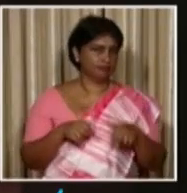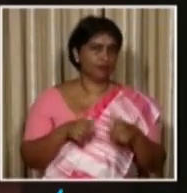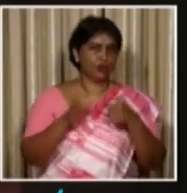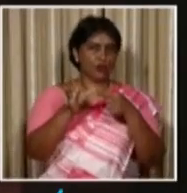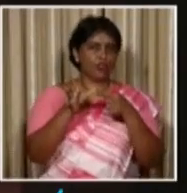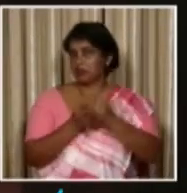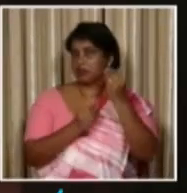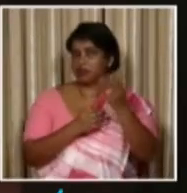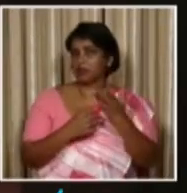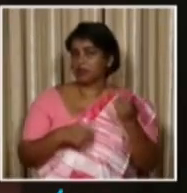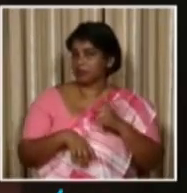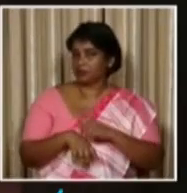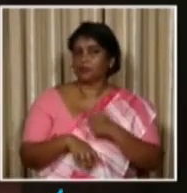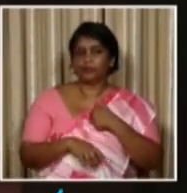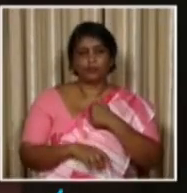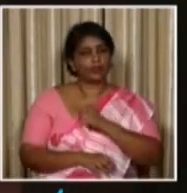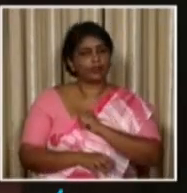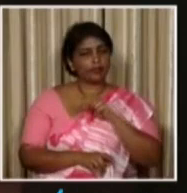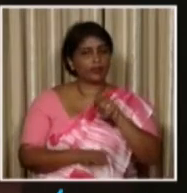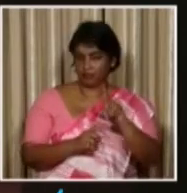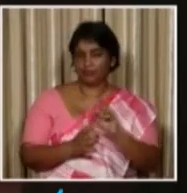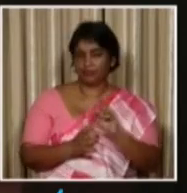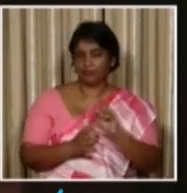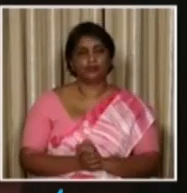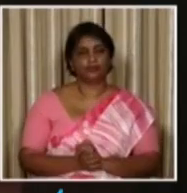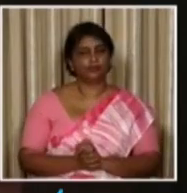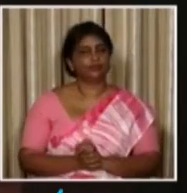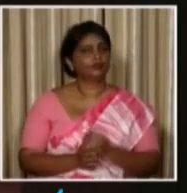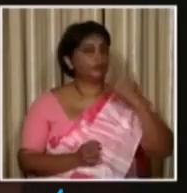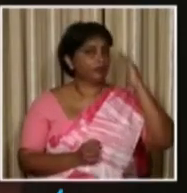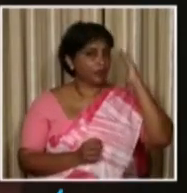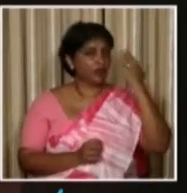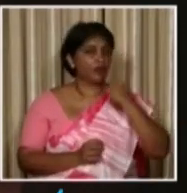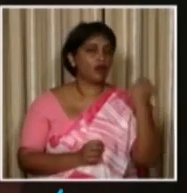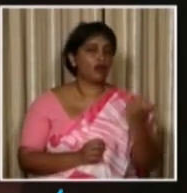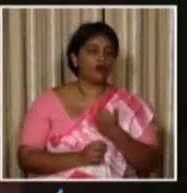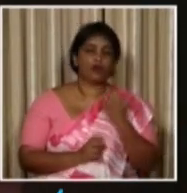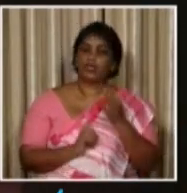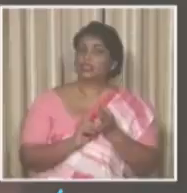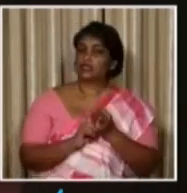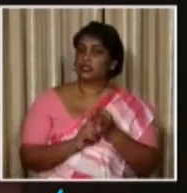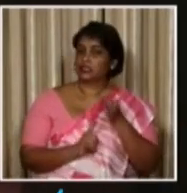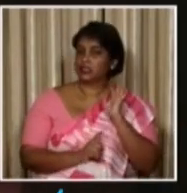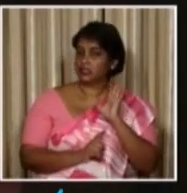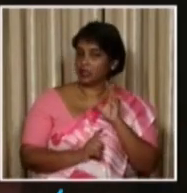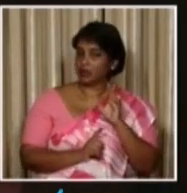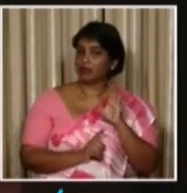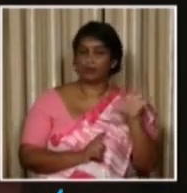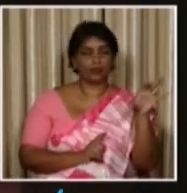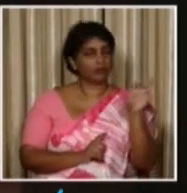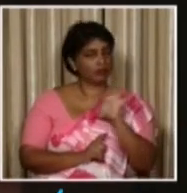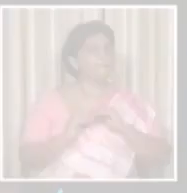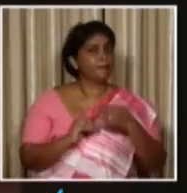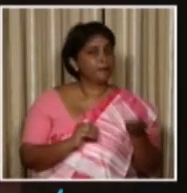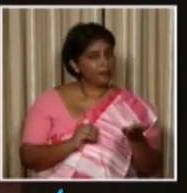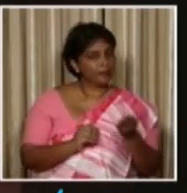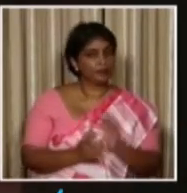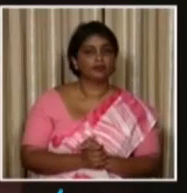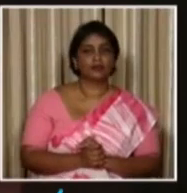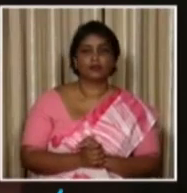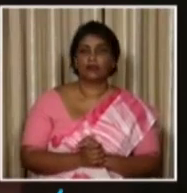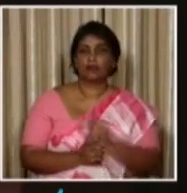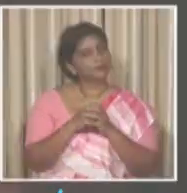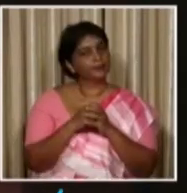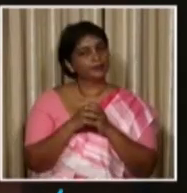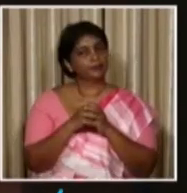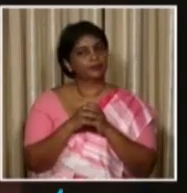pili turak nih, mau kiamat ini menjadi prakarsya keranda. Kedua alut janadi pertiwara wasin teri pati men pasu masa